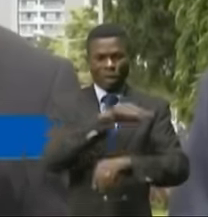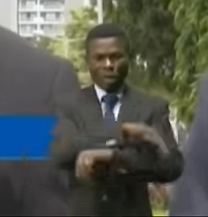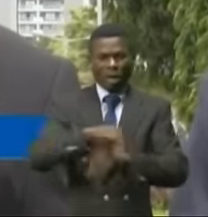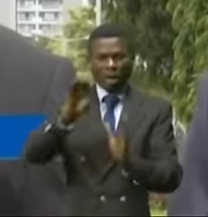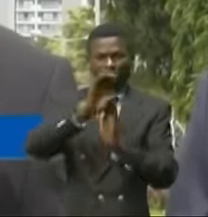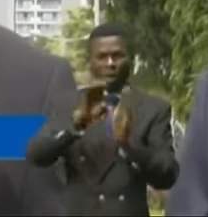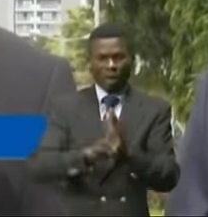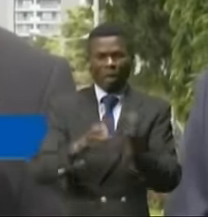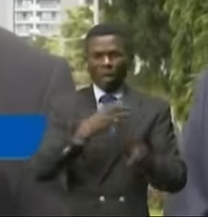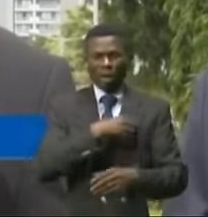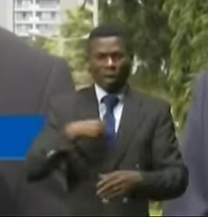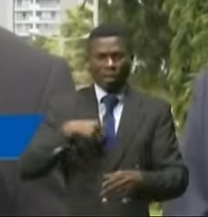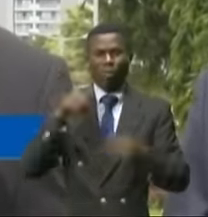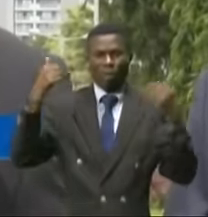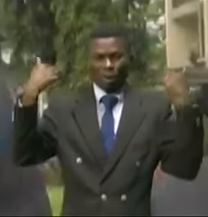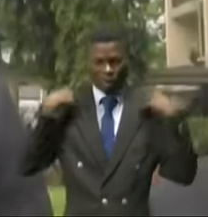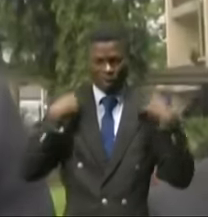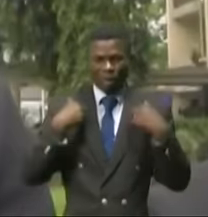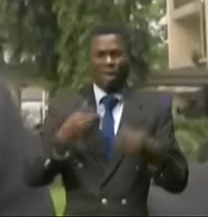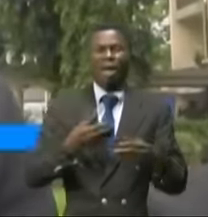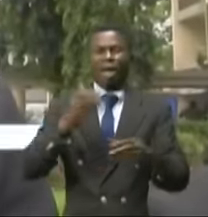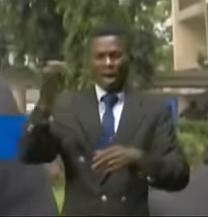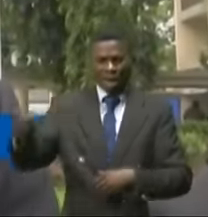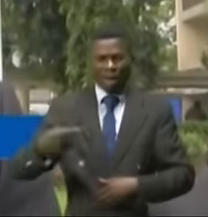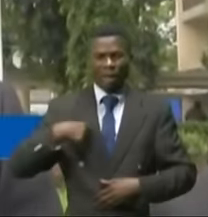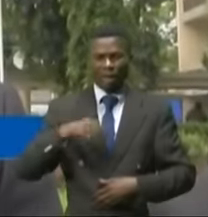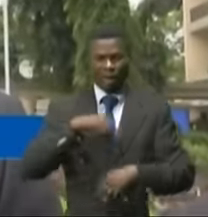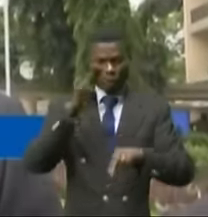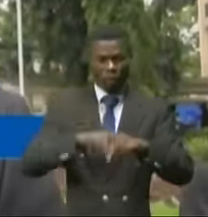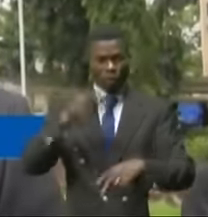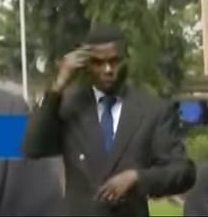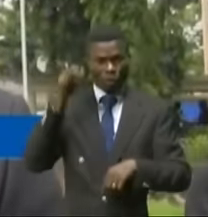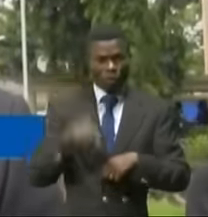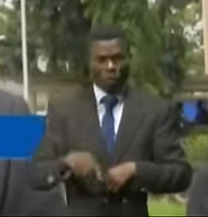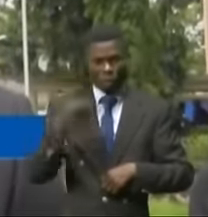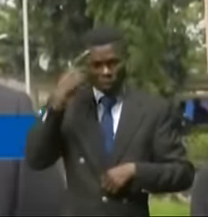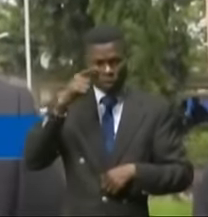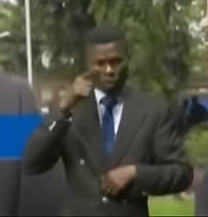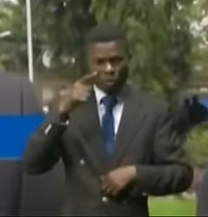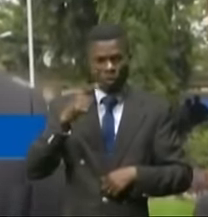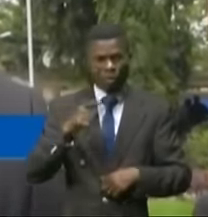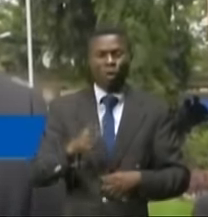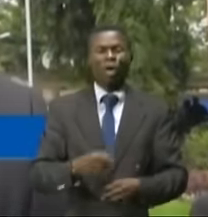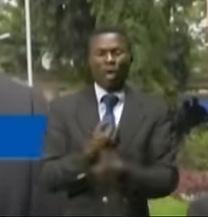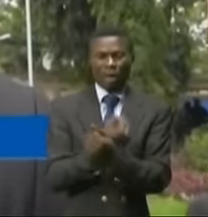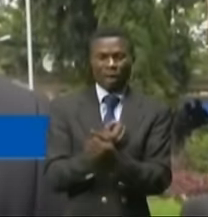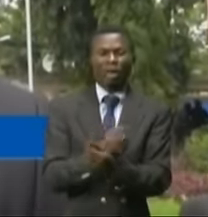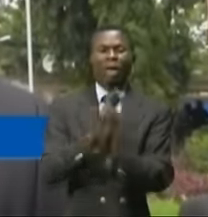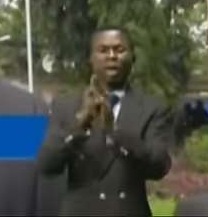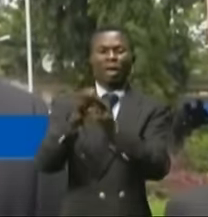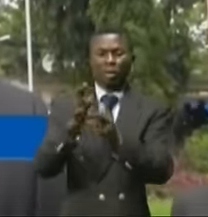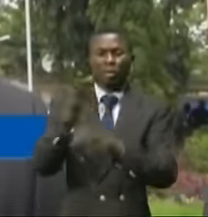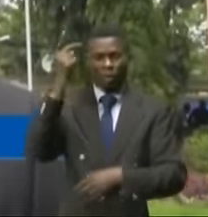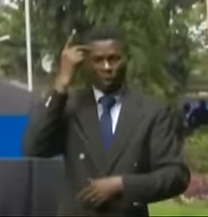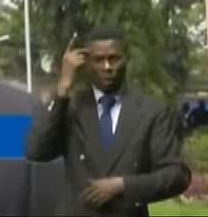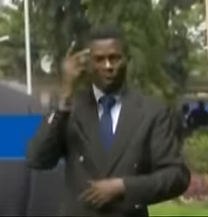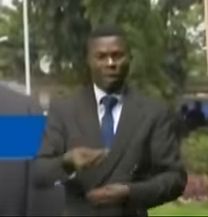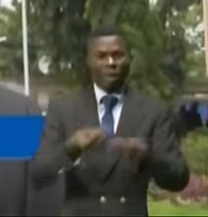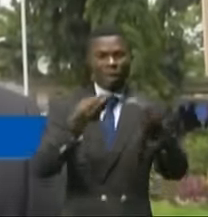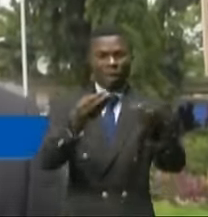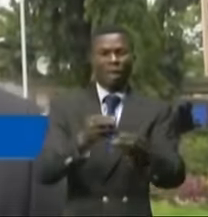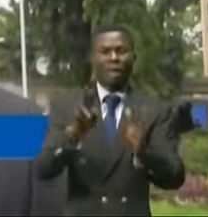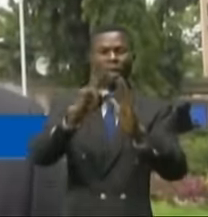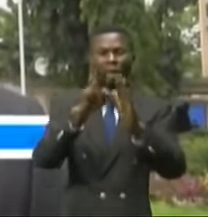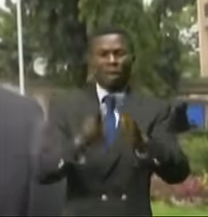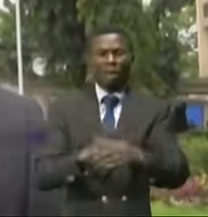la directrice. Il nous a bien servi. Nous sommes ici à Kinshasa pour nous acquitter d'un devoir, celui de déposer les